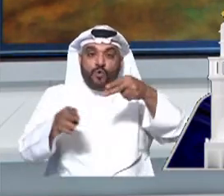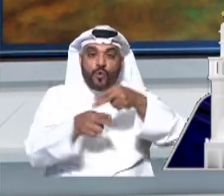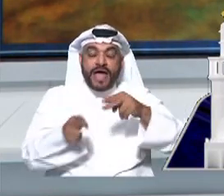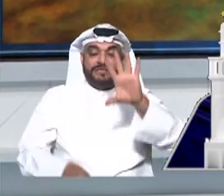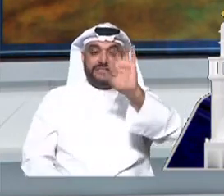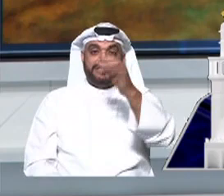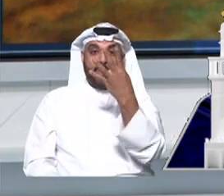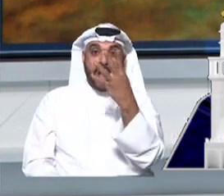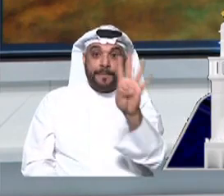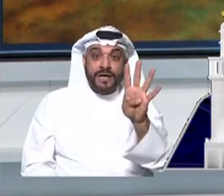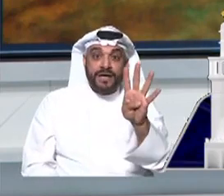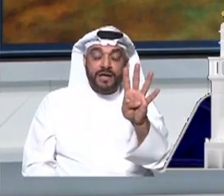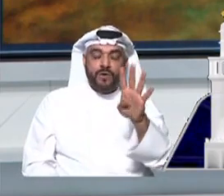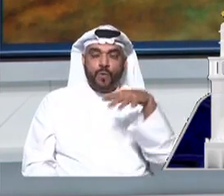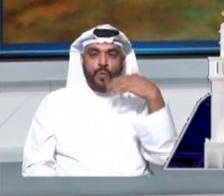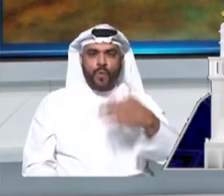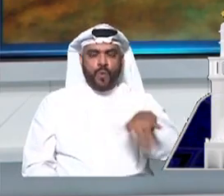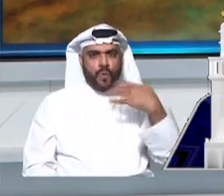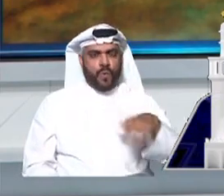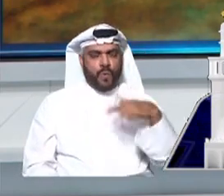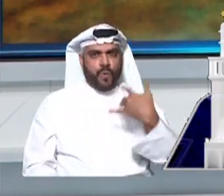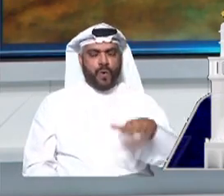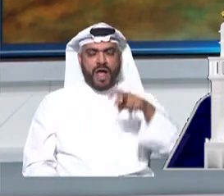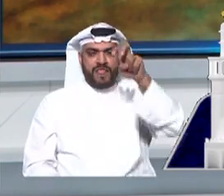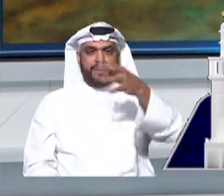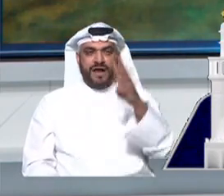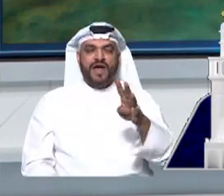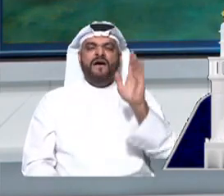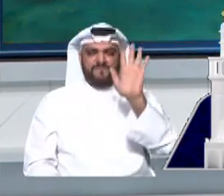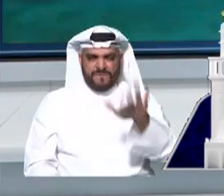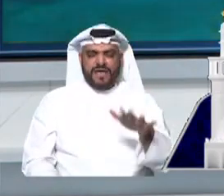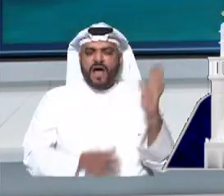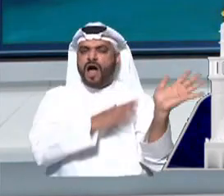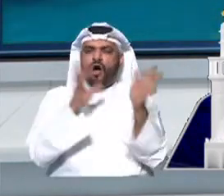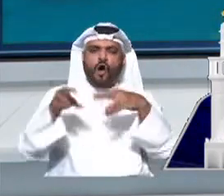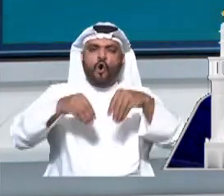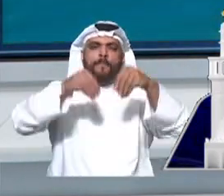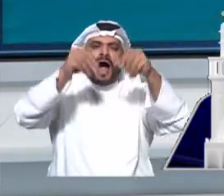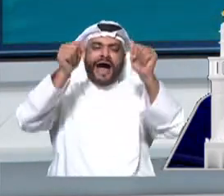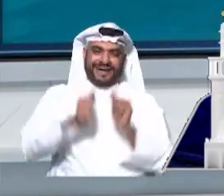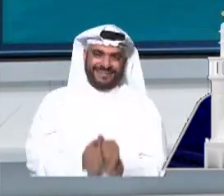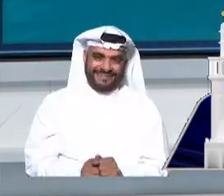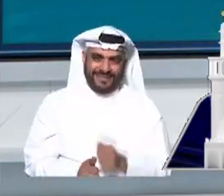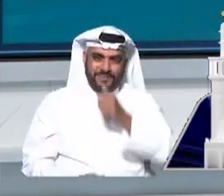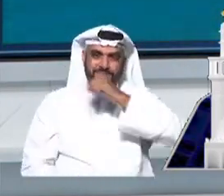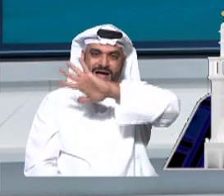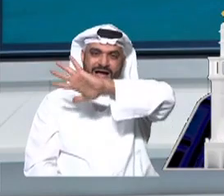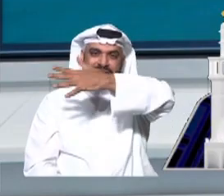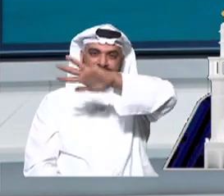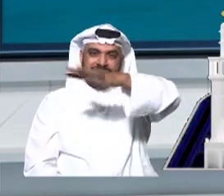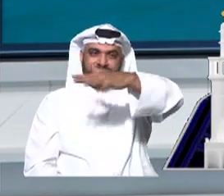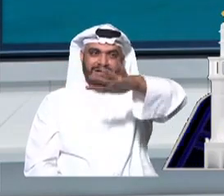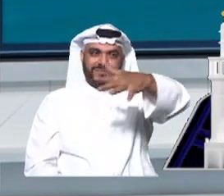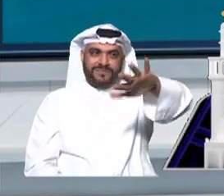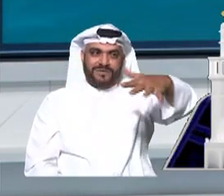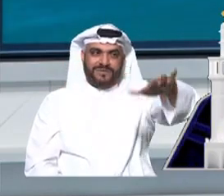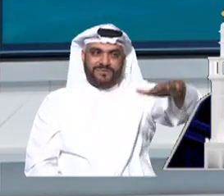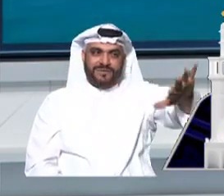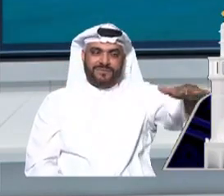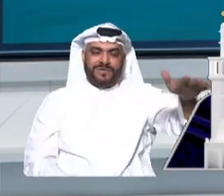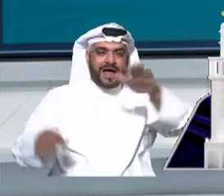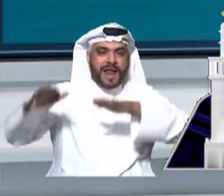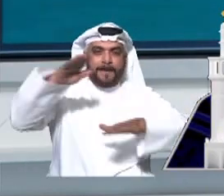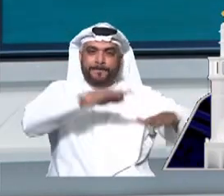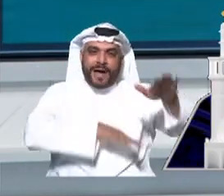إلى 48 درجة مئوية مع أجواء مغبرة على بعض المناطق المكشوفة. أما بالنسبة للأجواء البحرية أعزائي المشاهدين، المتوقع